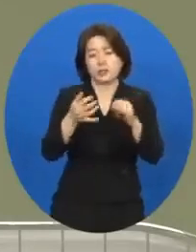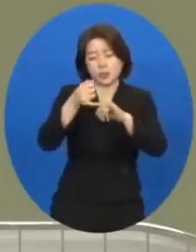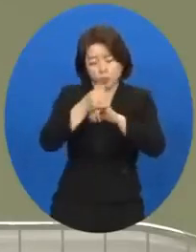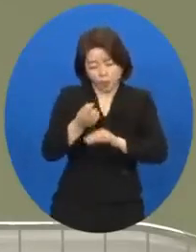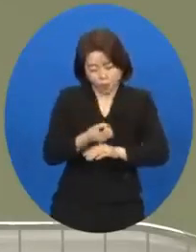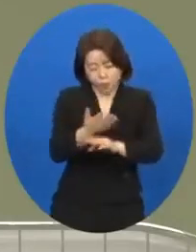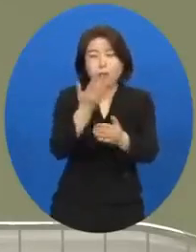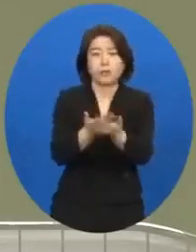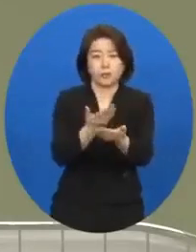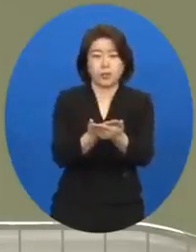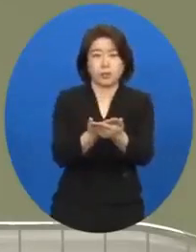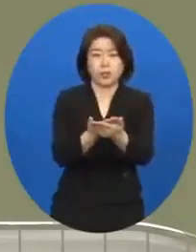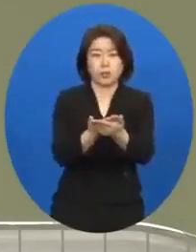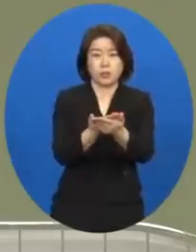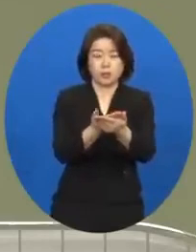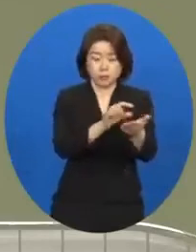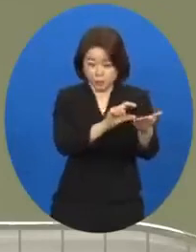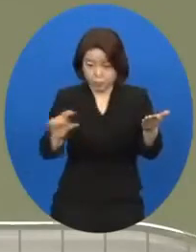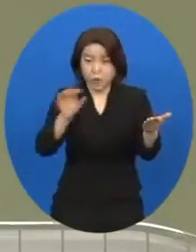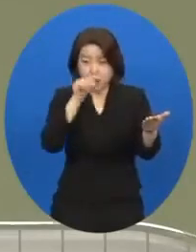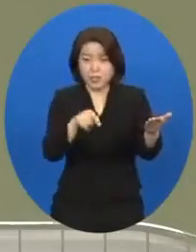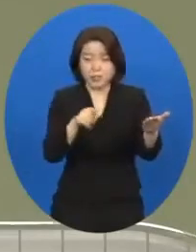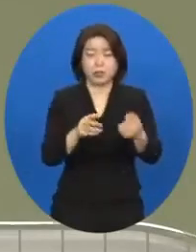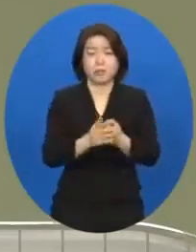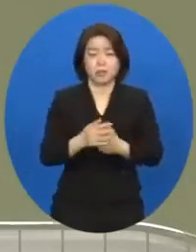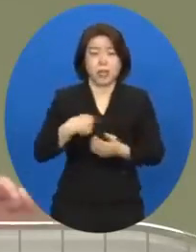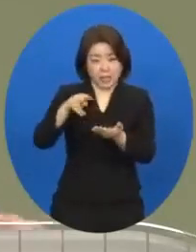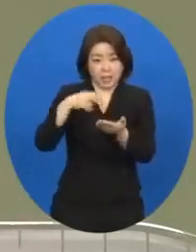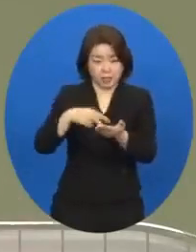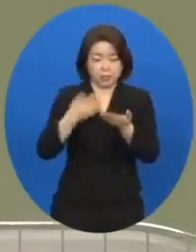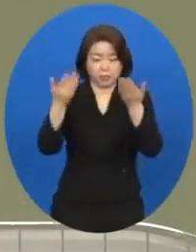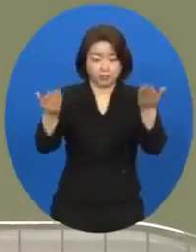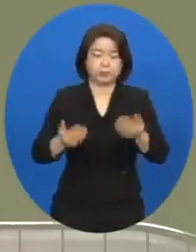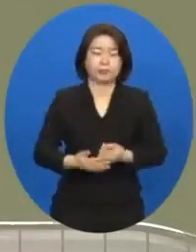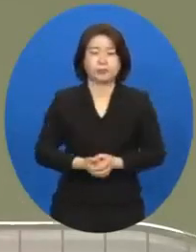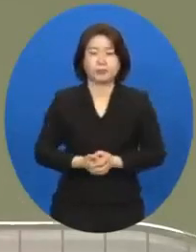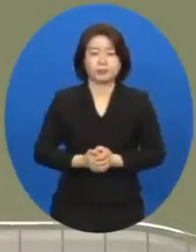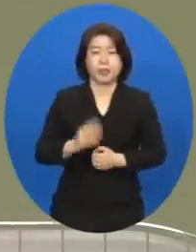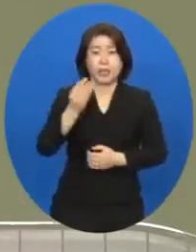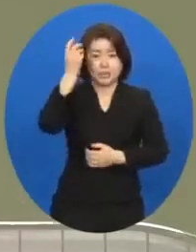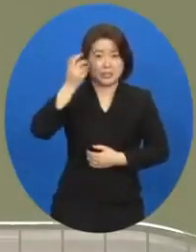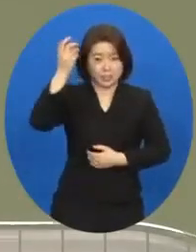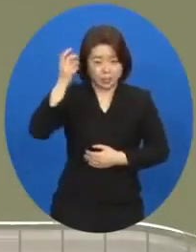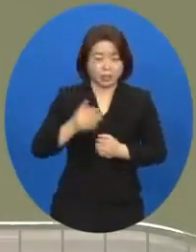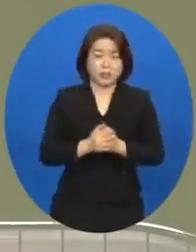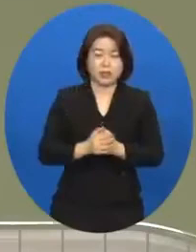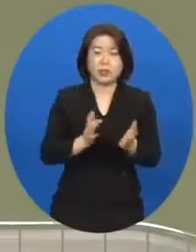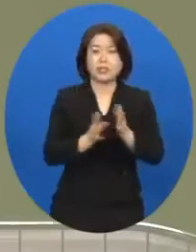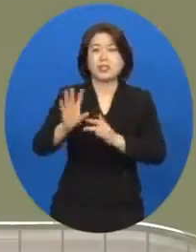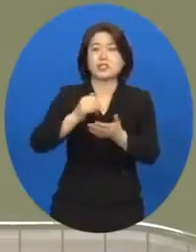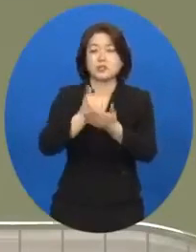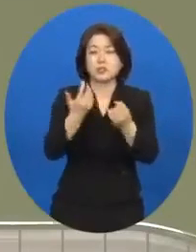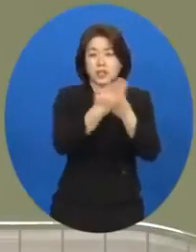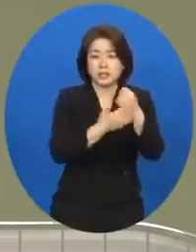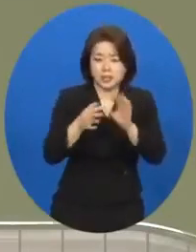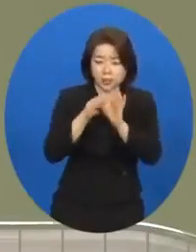전해주세요 라고 그분이 쓰신 부분 제가 그냥 읽어드릴게요. 성령께서 예수 그리스도의 은혜를